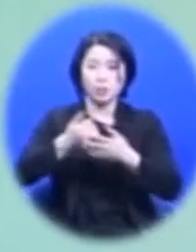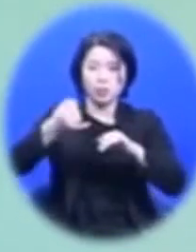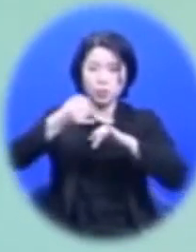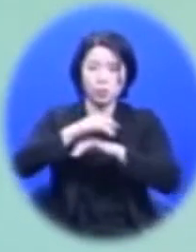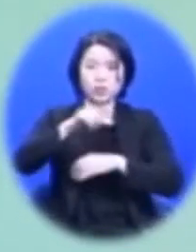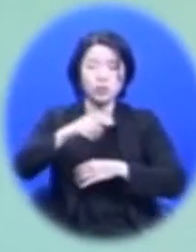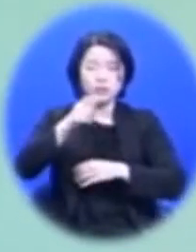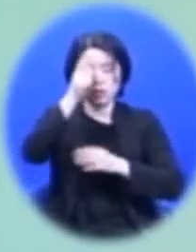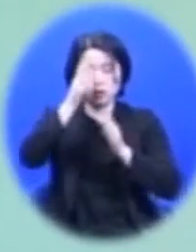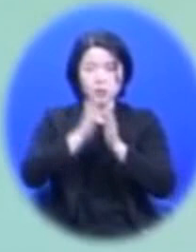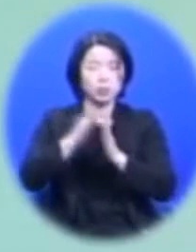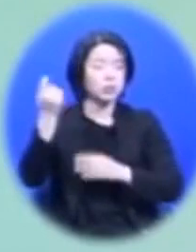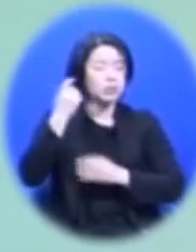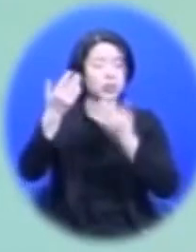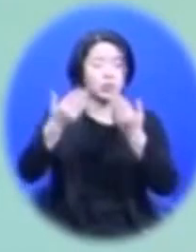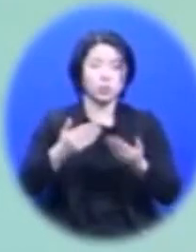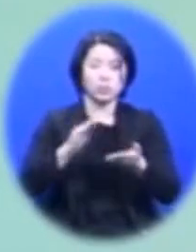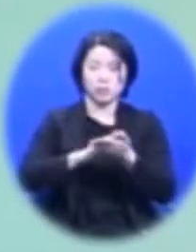들어주신다.